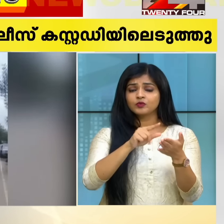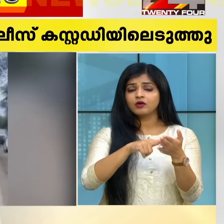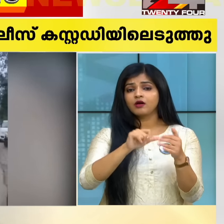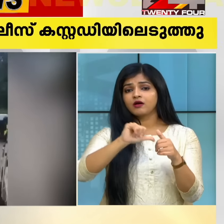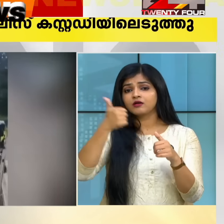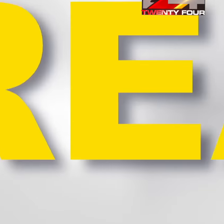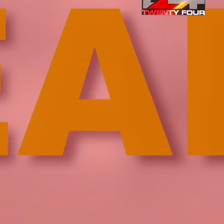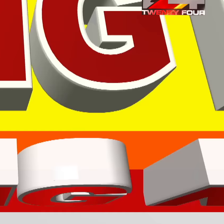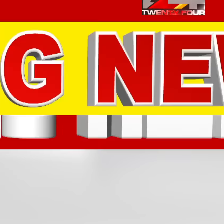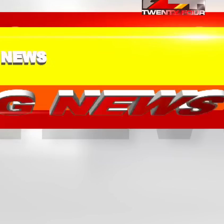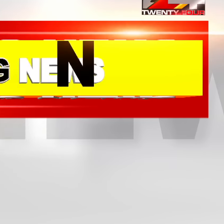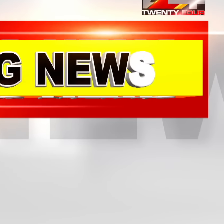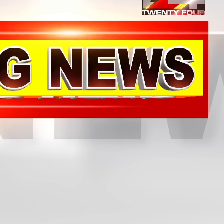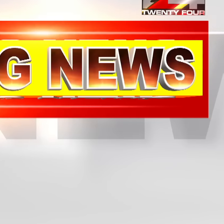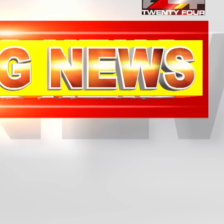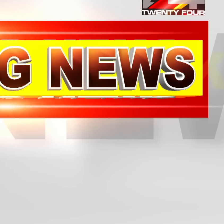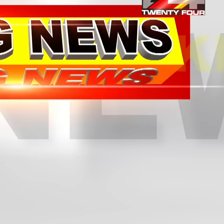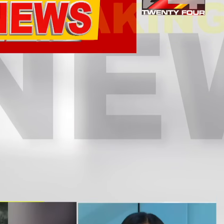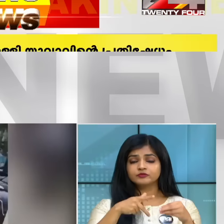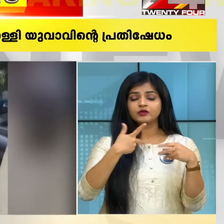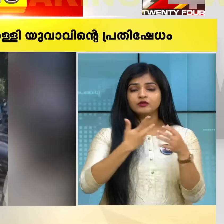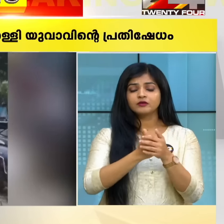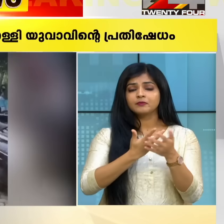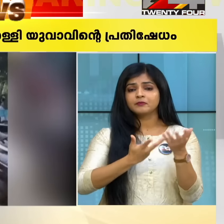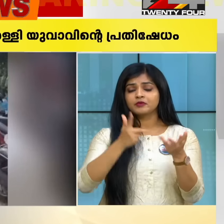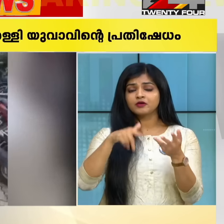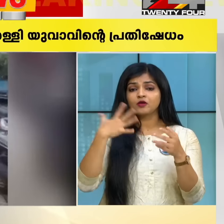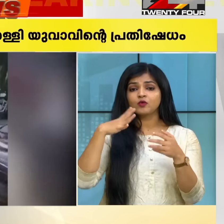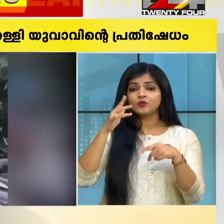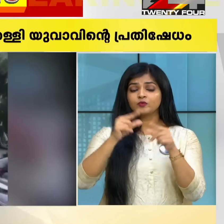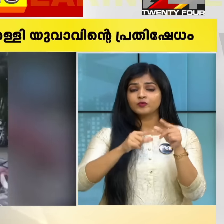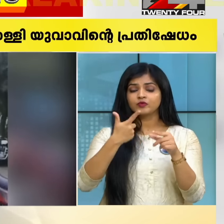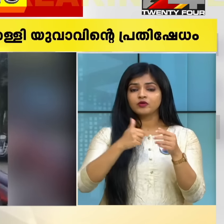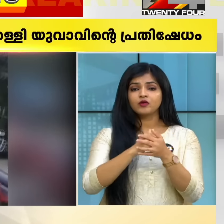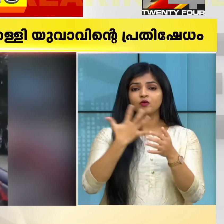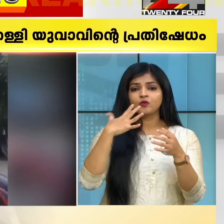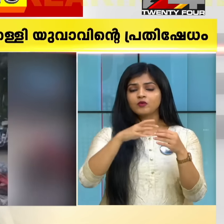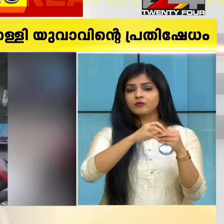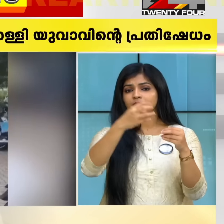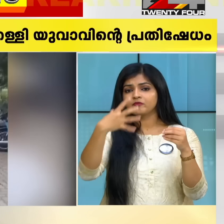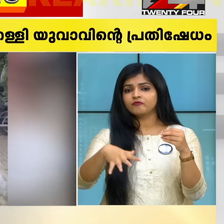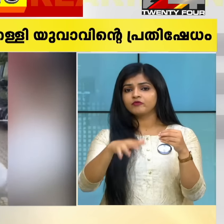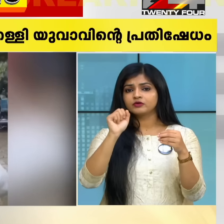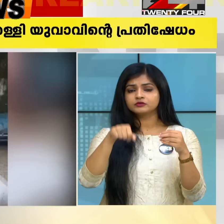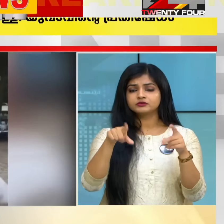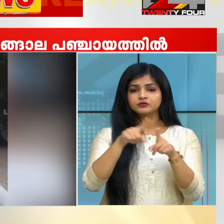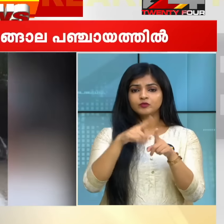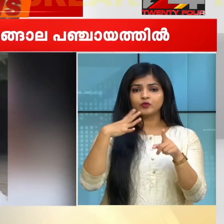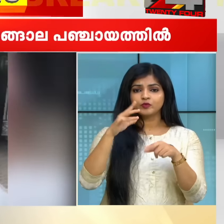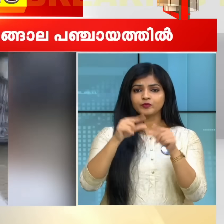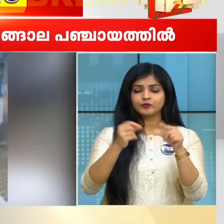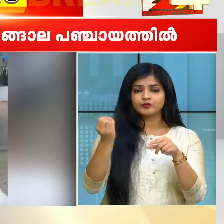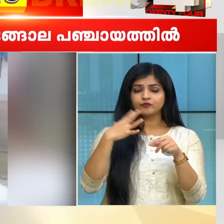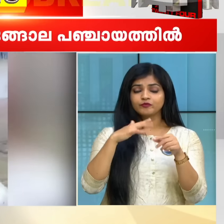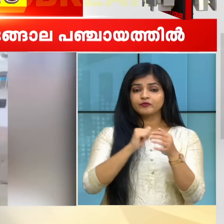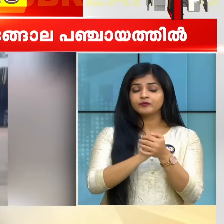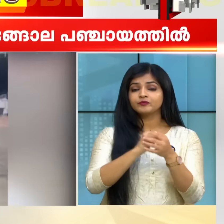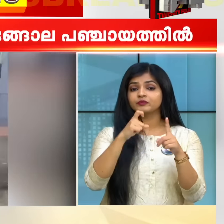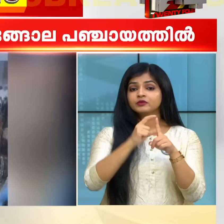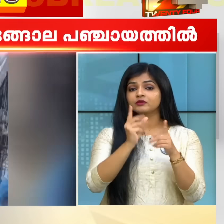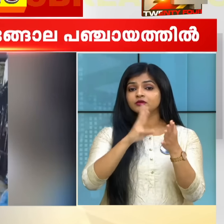എടുത്തുകൊണ്ടുവന്ന് ഓഫീസിൽ തള്ളുകയായിരുന്നു എന്നാണ്. വഴിയില് അത് ലോറിക്കാരൻ ഞങ്ങളോട് പറഞ്ഞു വഴിയിൽ വീണ് പോയതാന്ന് പറഞ്ഞു. വീണ് പോയത് അവര് ഡംപിങ് യാർഡിലേക്ക് കൊണ്ടുപോയ വേസ്റ്റ് വീണ്